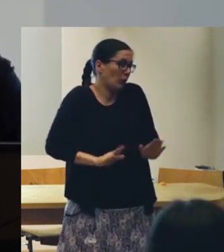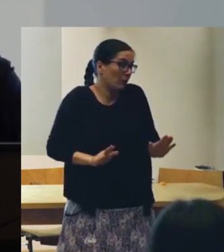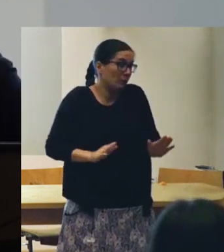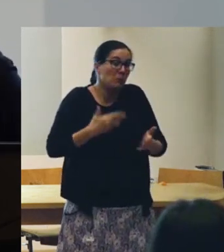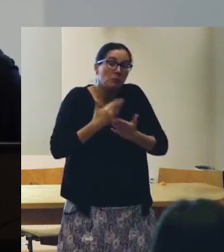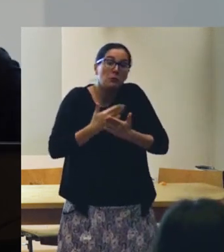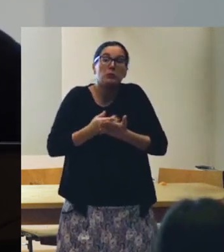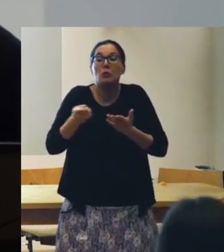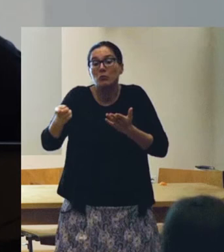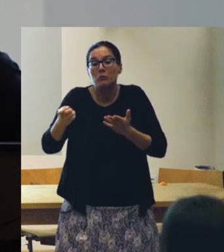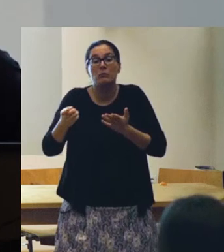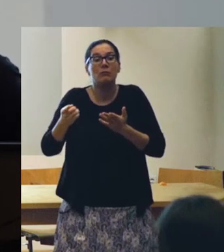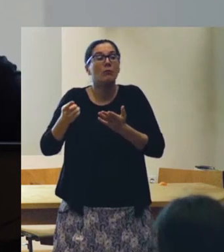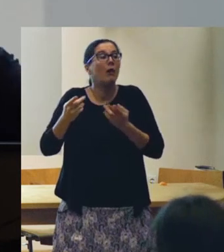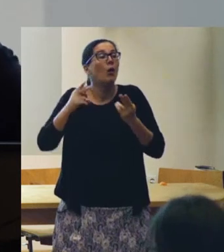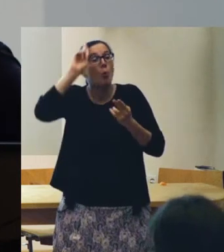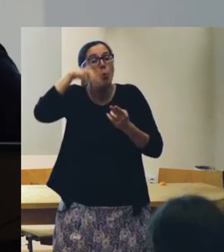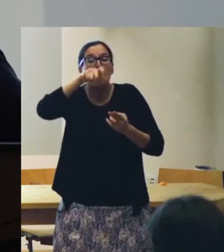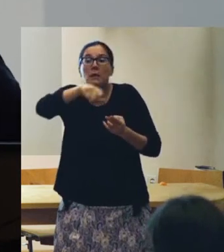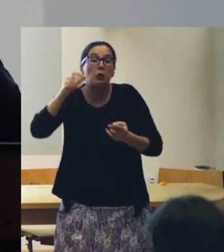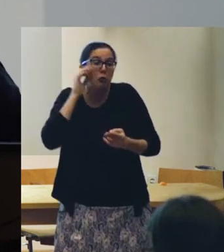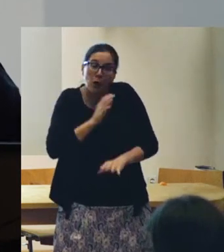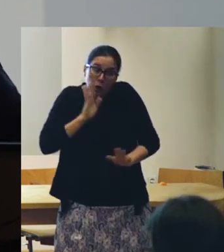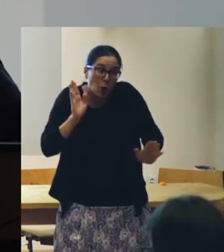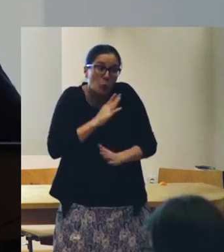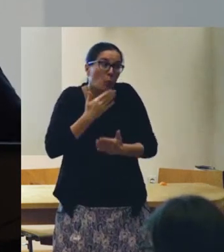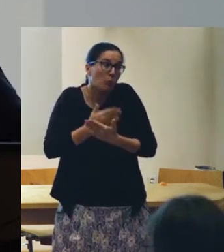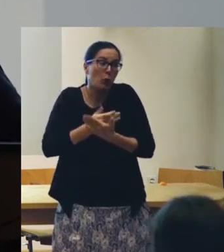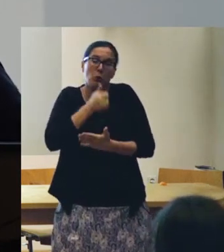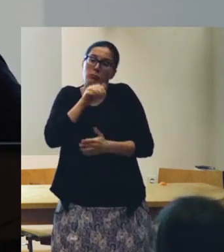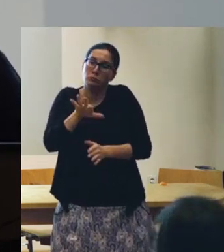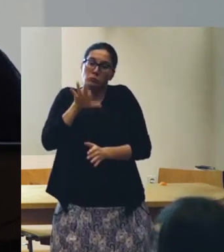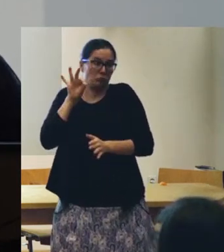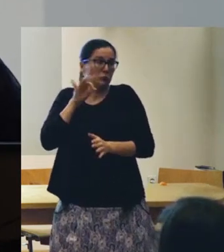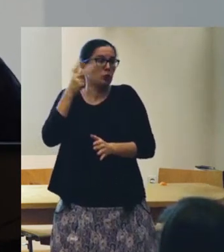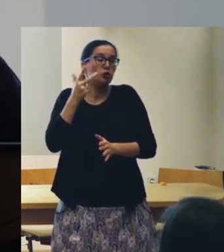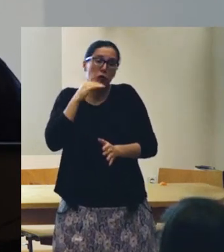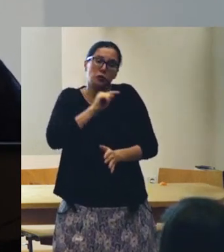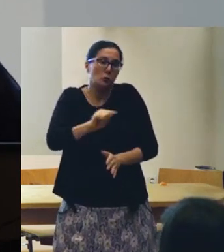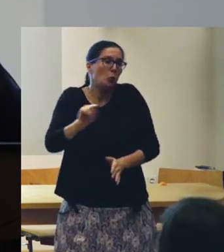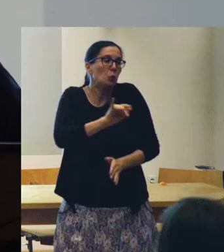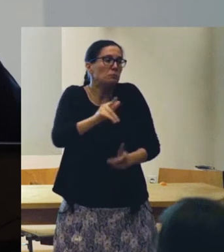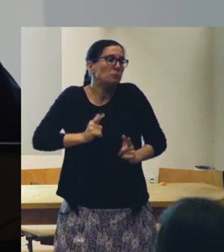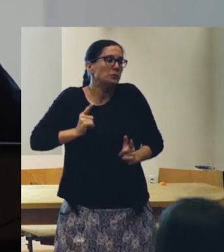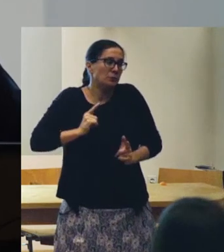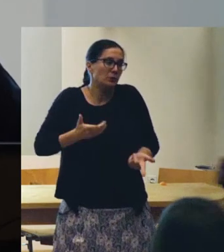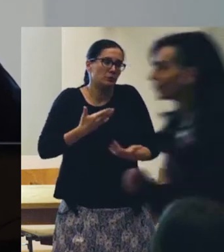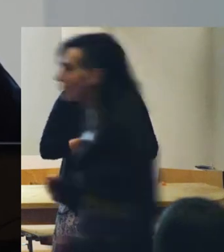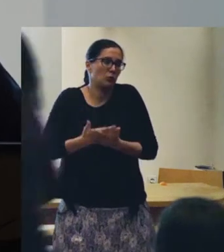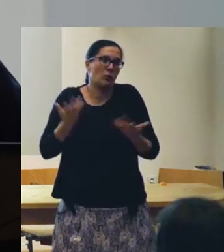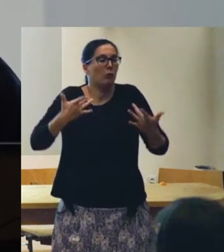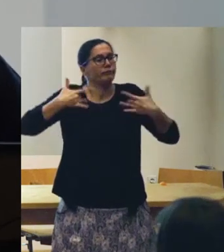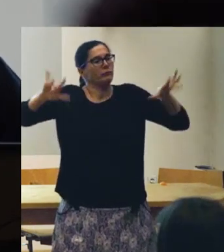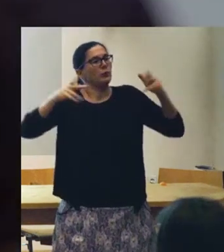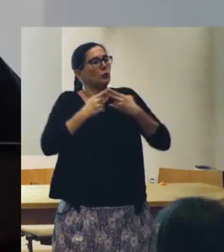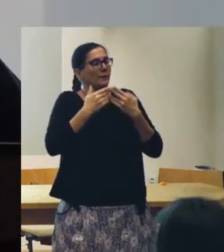instituce jenom jakoby vlastně odráží tuto skutečnost a není jako viníkem nebo nenese na tom žádnou